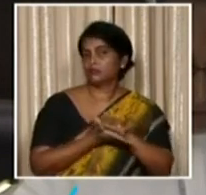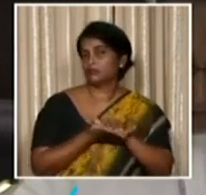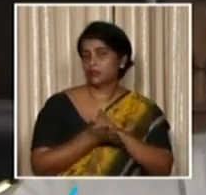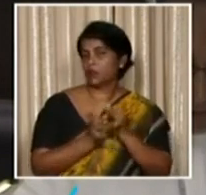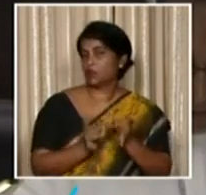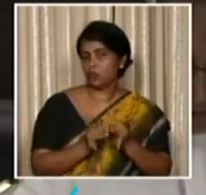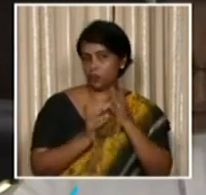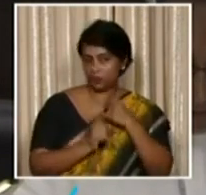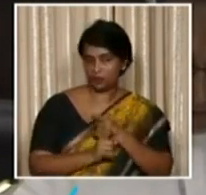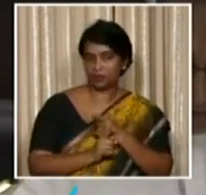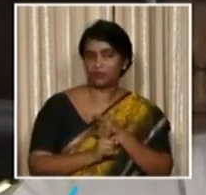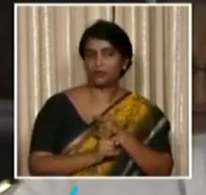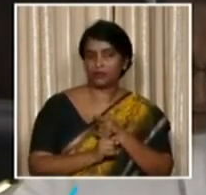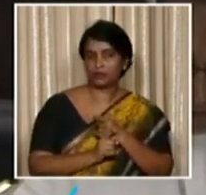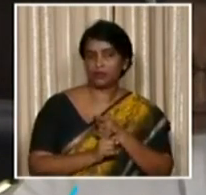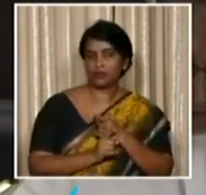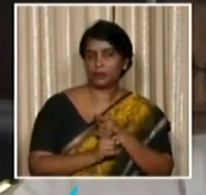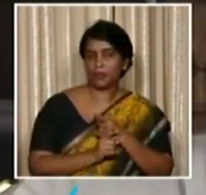අනුව